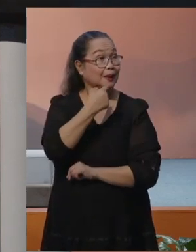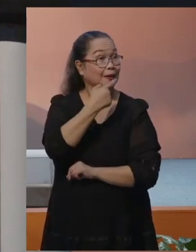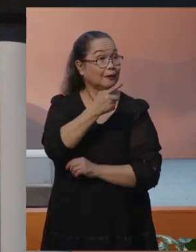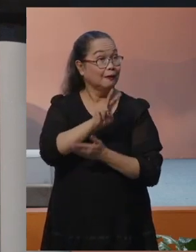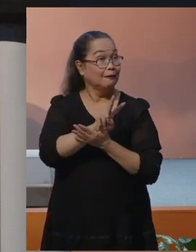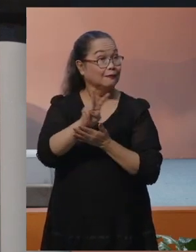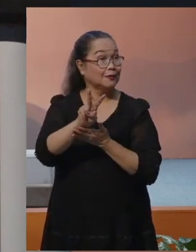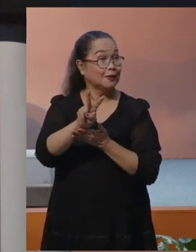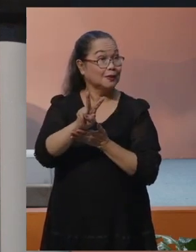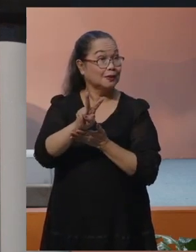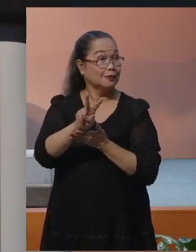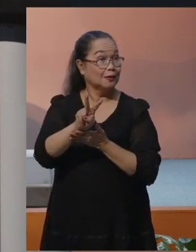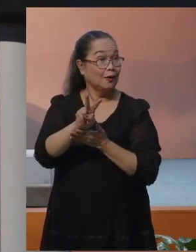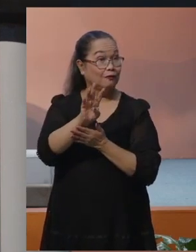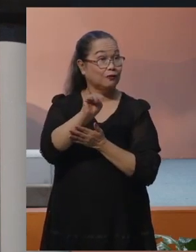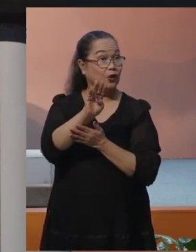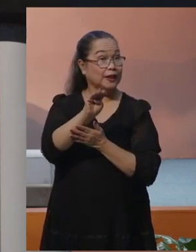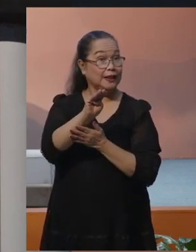verse 14?